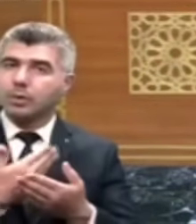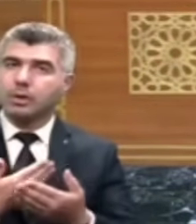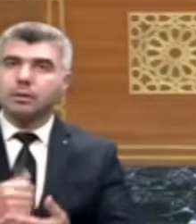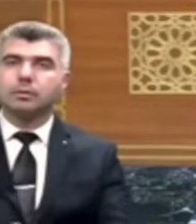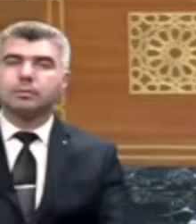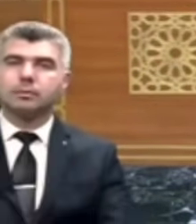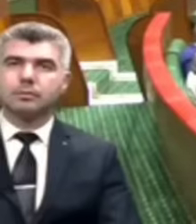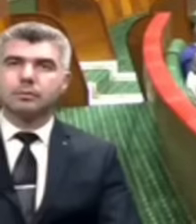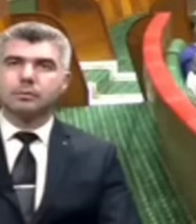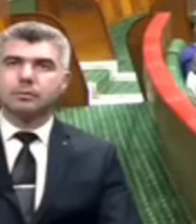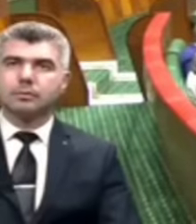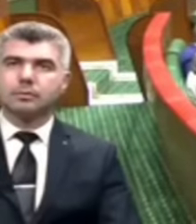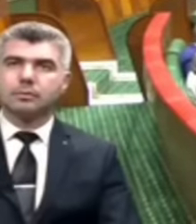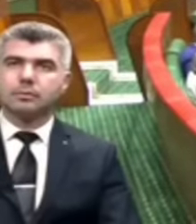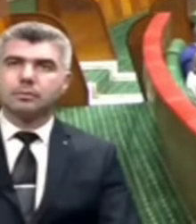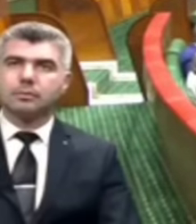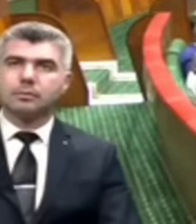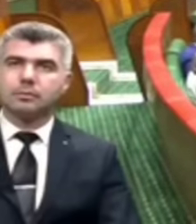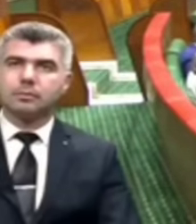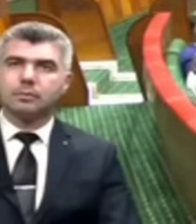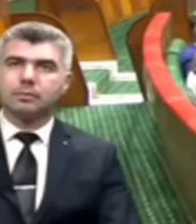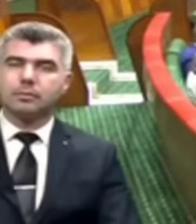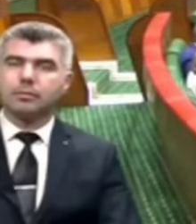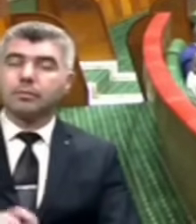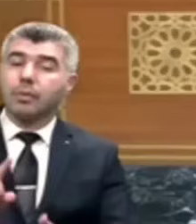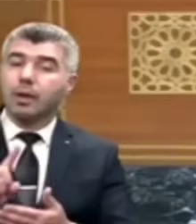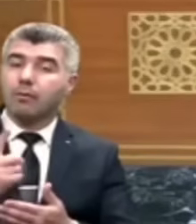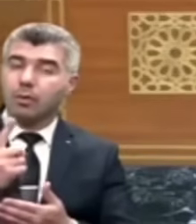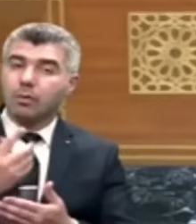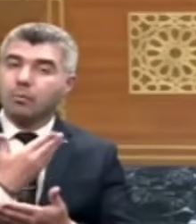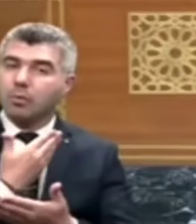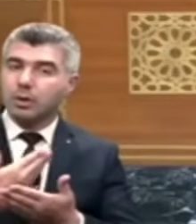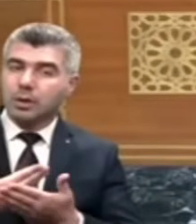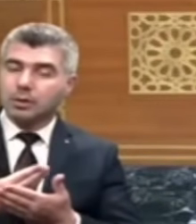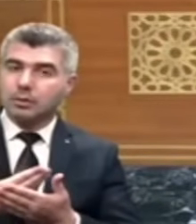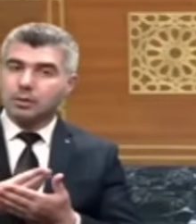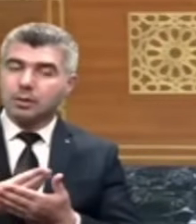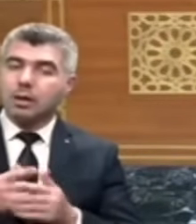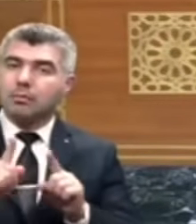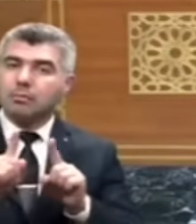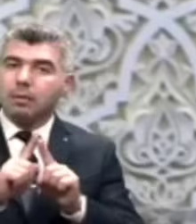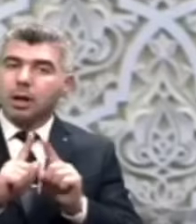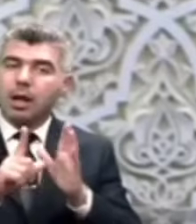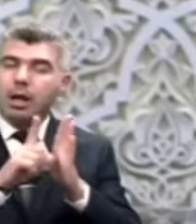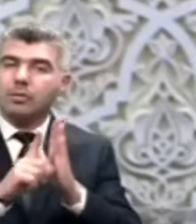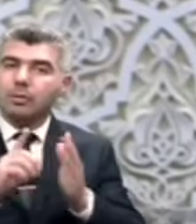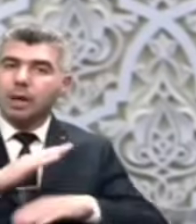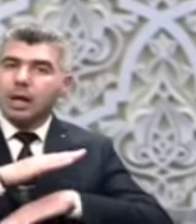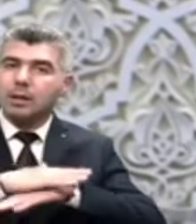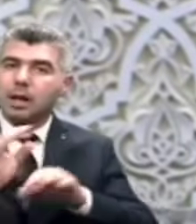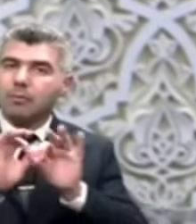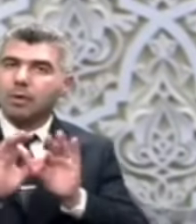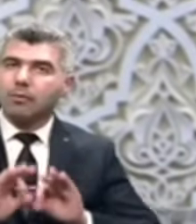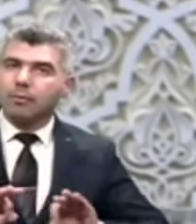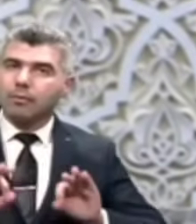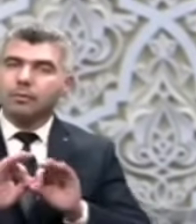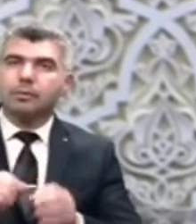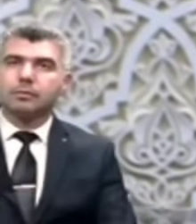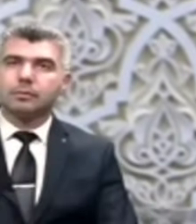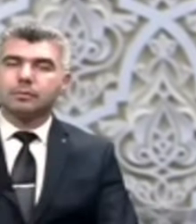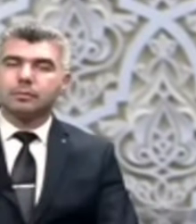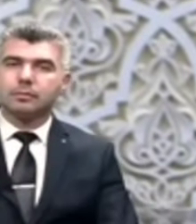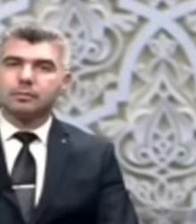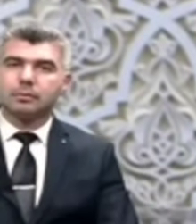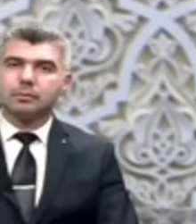غادي نجاوبك سيد المستشار. اولا سيد المستشار كلامك خارج الاطار القانوني. اسمح